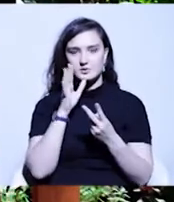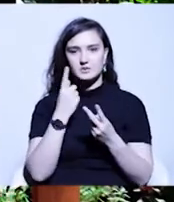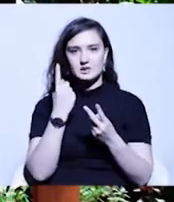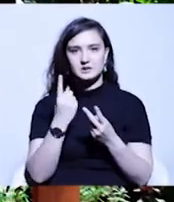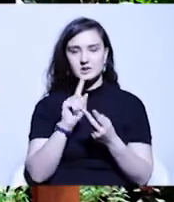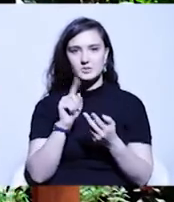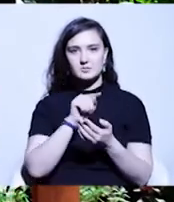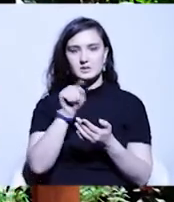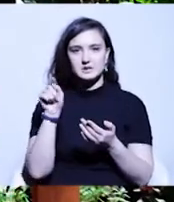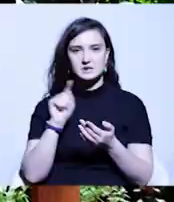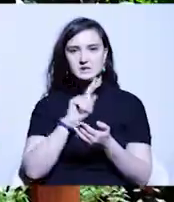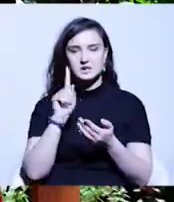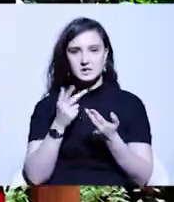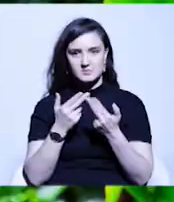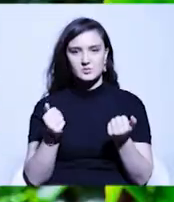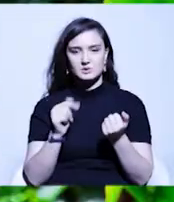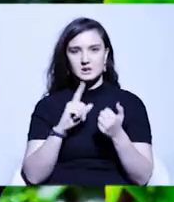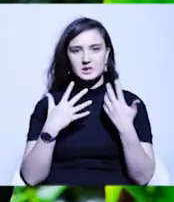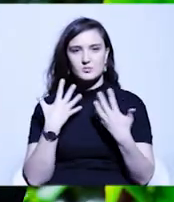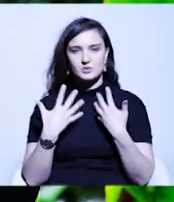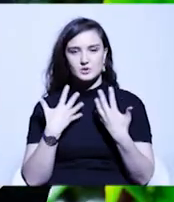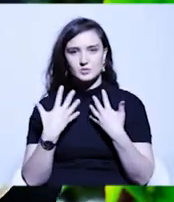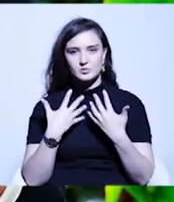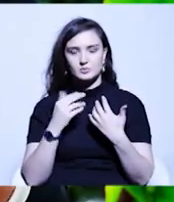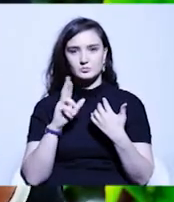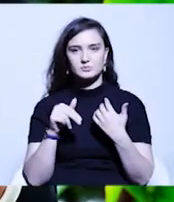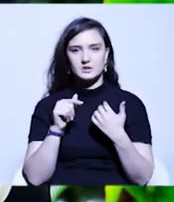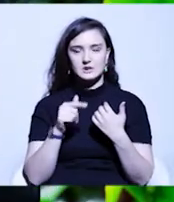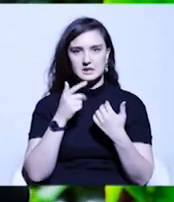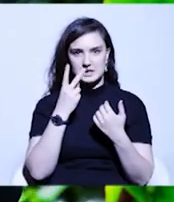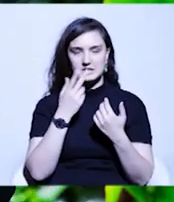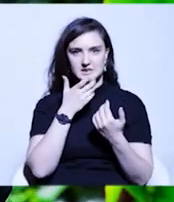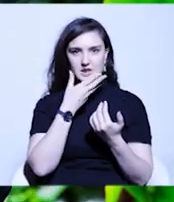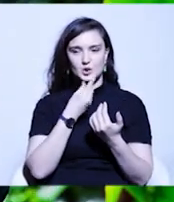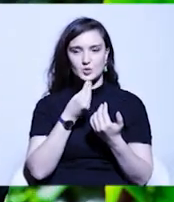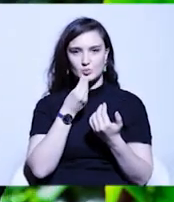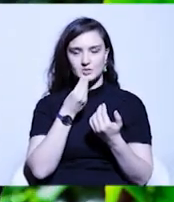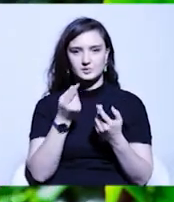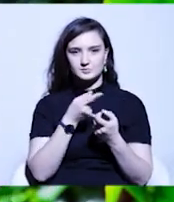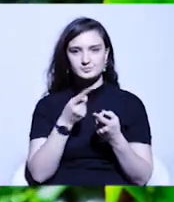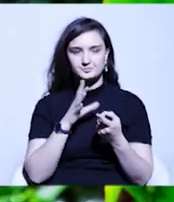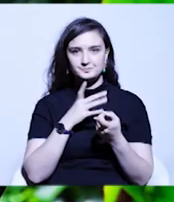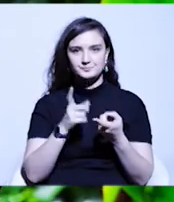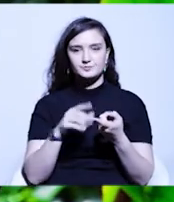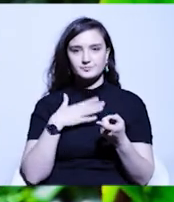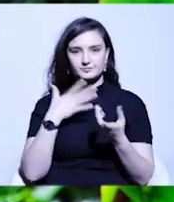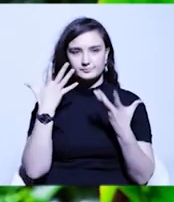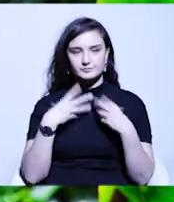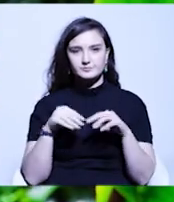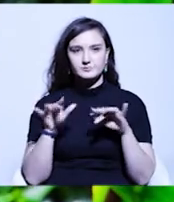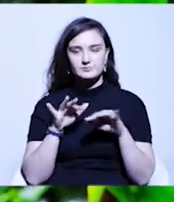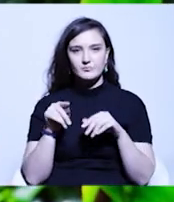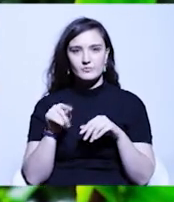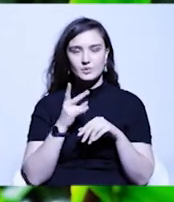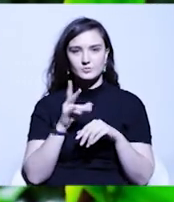ერთია, რომ ისინი რასაკვირველია გარკვეულ ემოციურ და ესთეტიკურ გავლენას უნდა ახდენდნენ ჩვენზე და